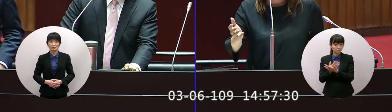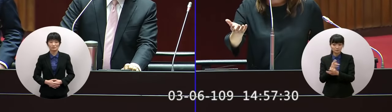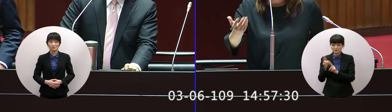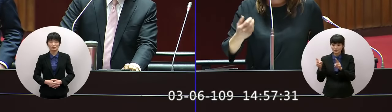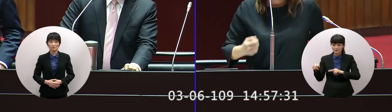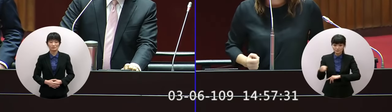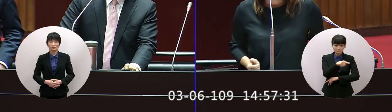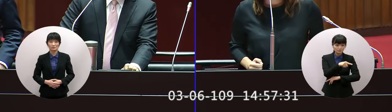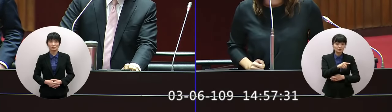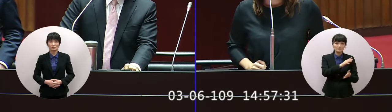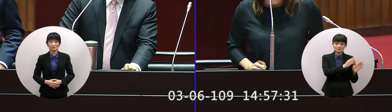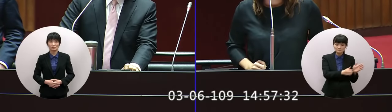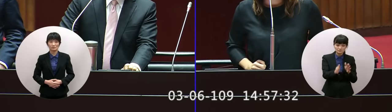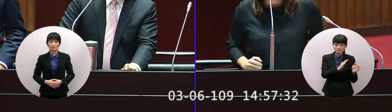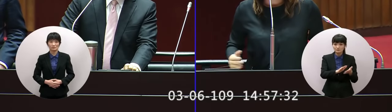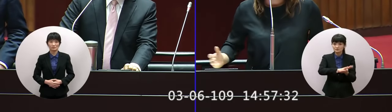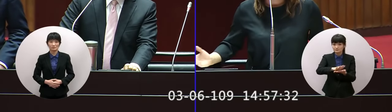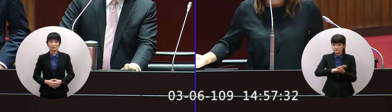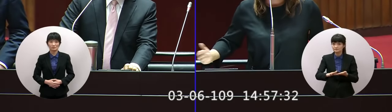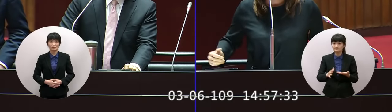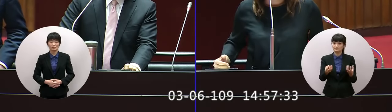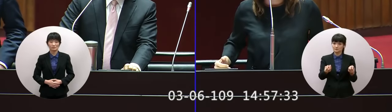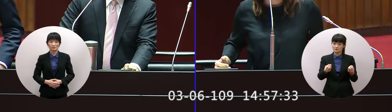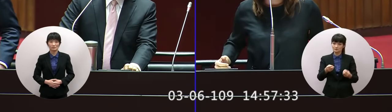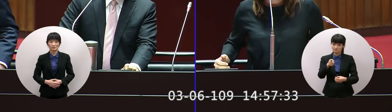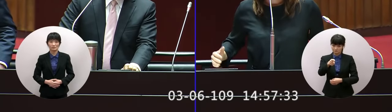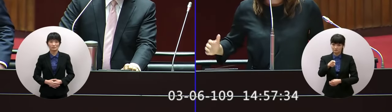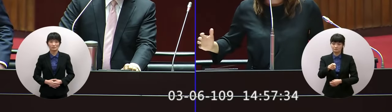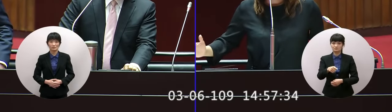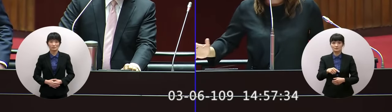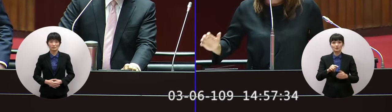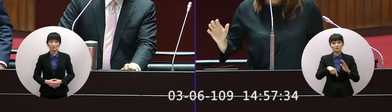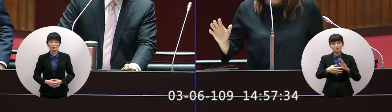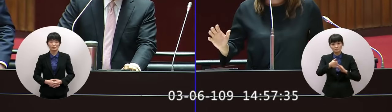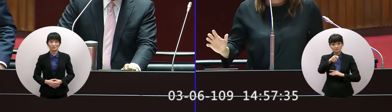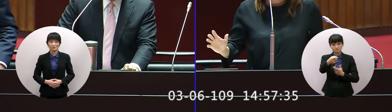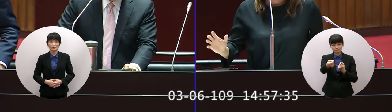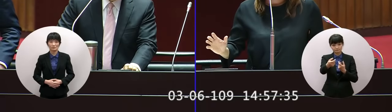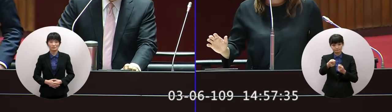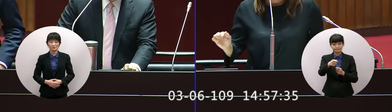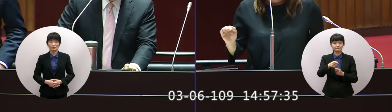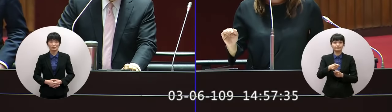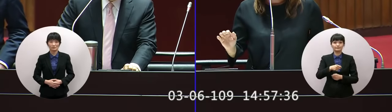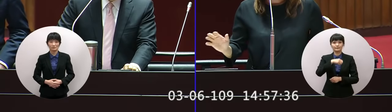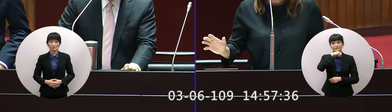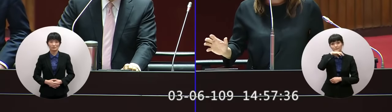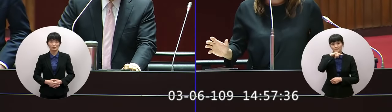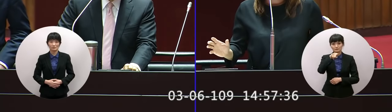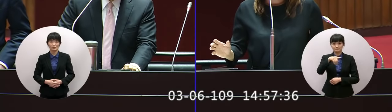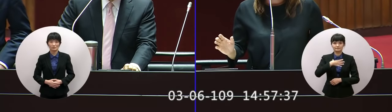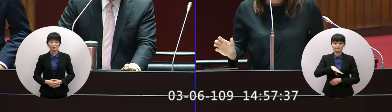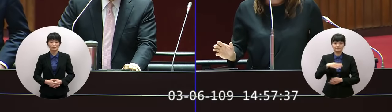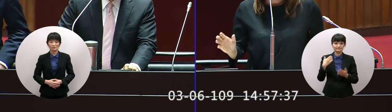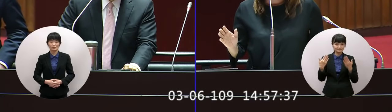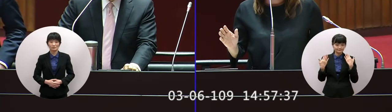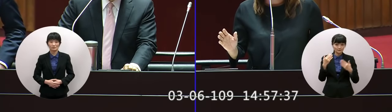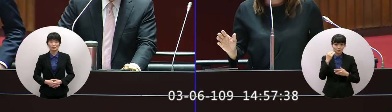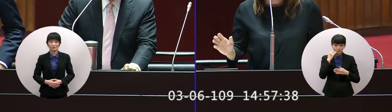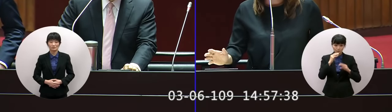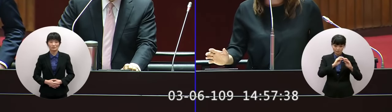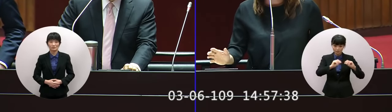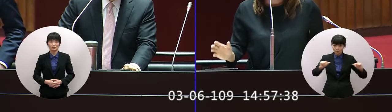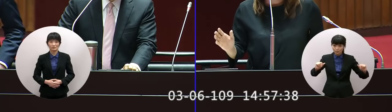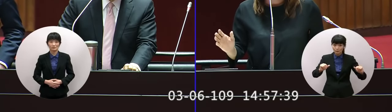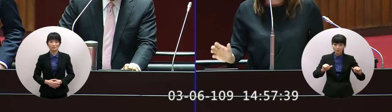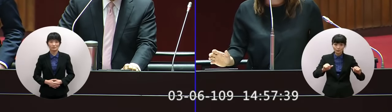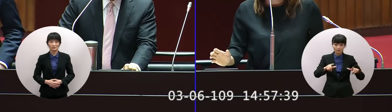没有整理，我想咱的议长你嘛是整卡起来。你伫屏东，你嘛非常的了解，咱有真侪土地，你只要若无